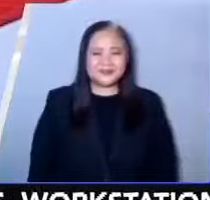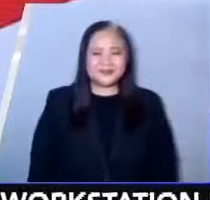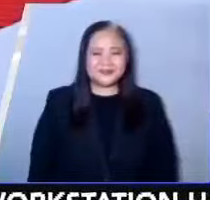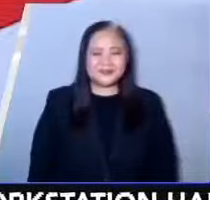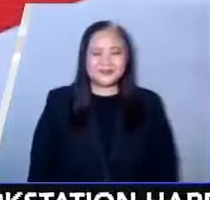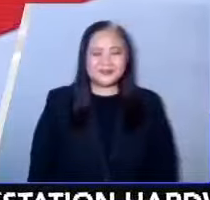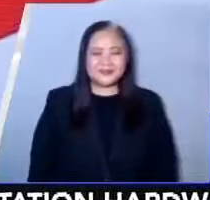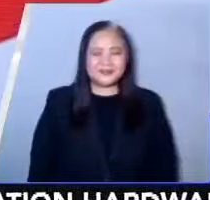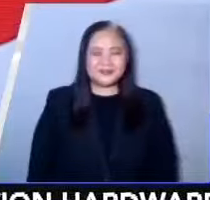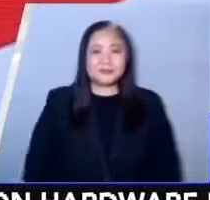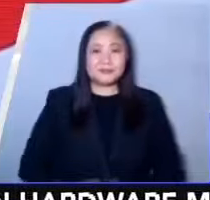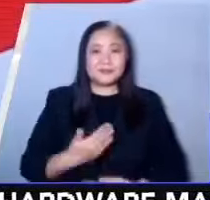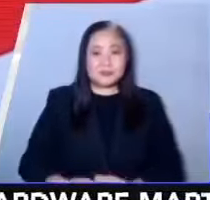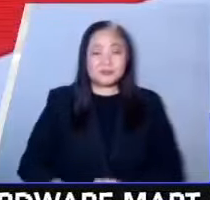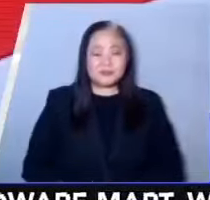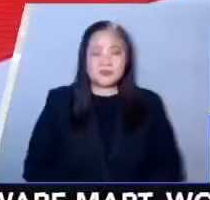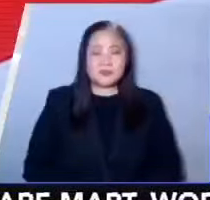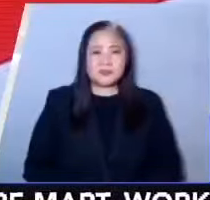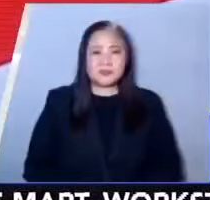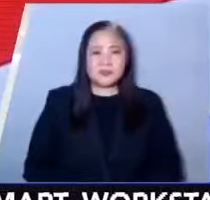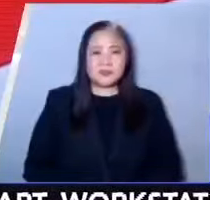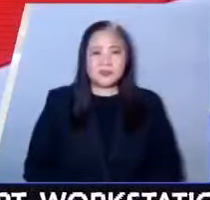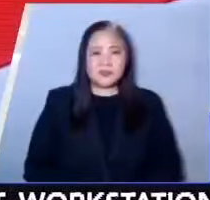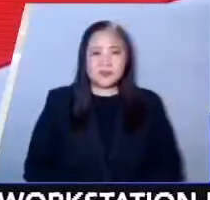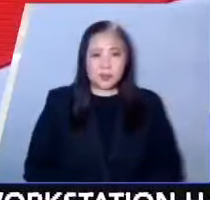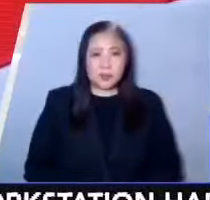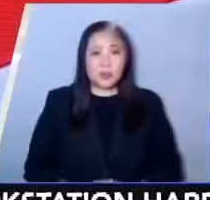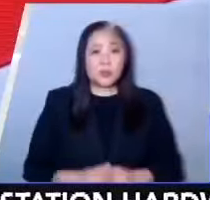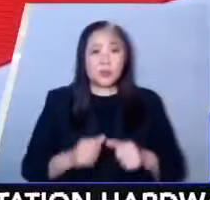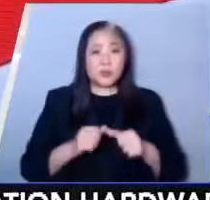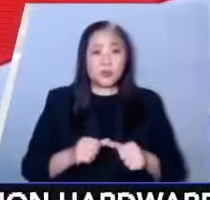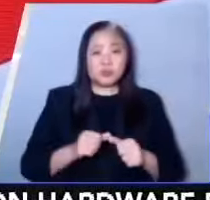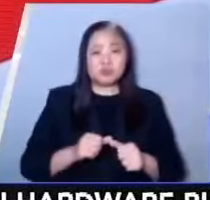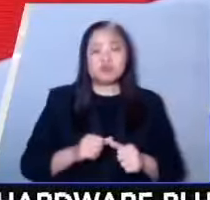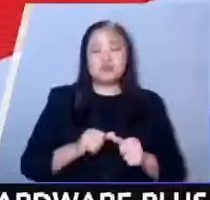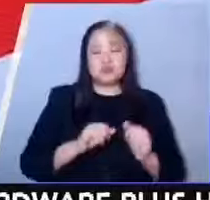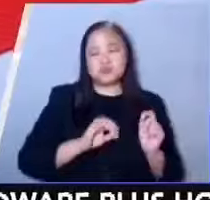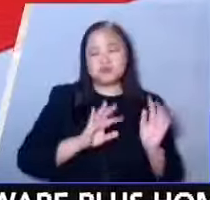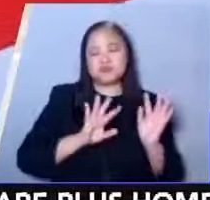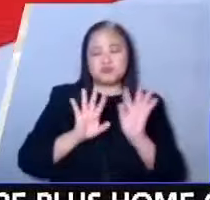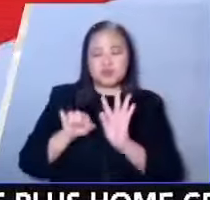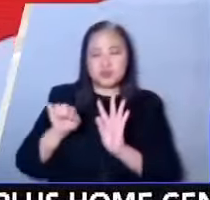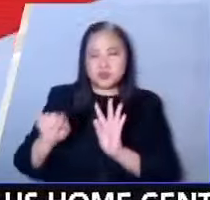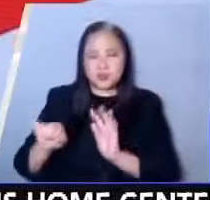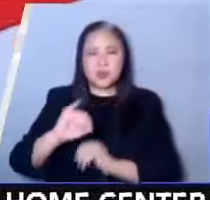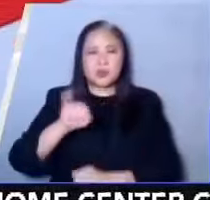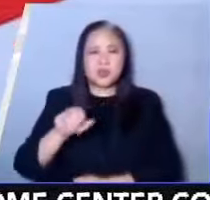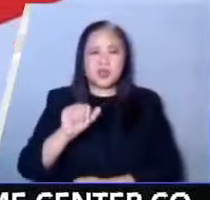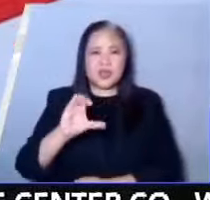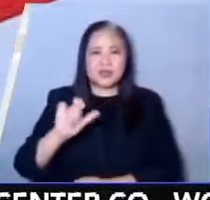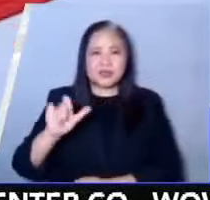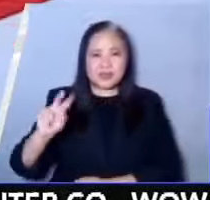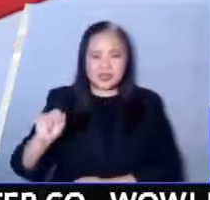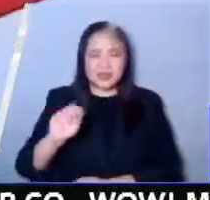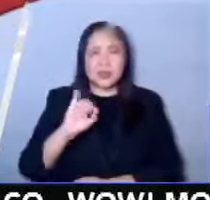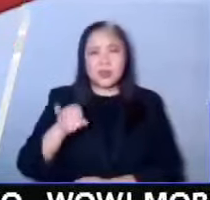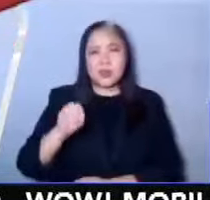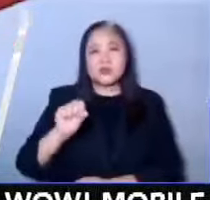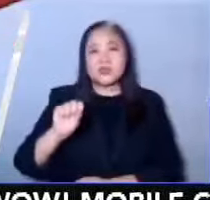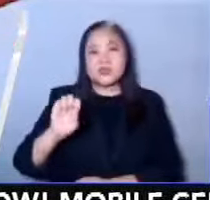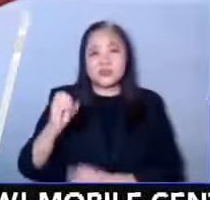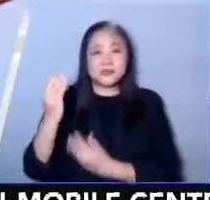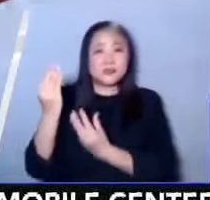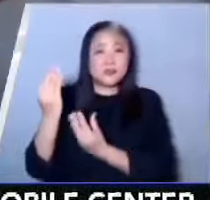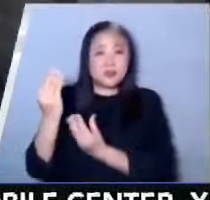Samantalang patuloy ang pagdating ng mga nagmamahal kay Jaclyn Jose sa kanyang burol sa Arlington Memorial Chapel sa Quezon